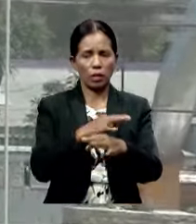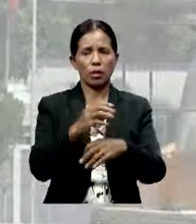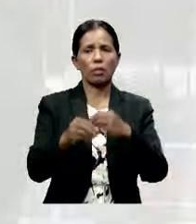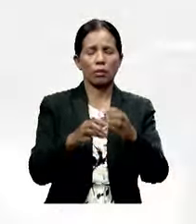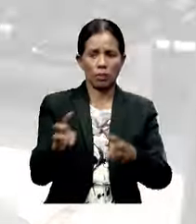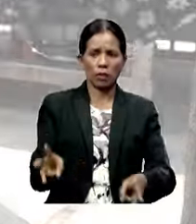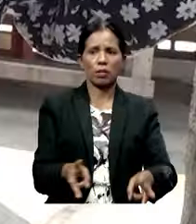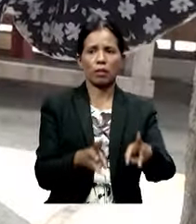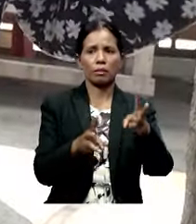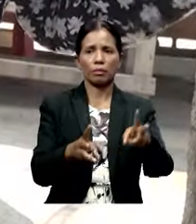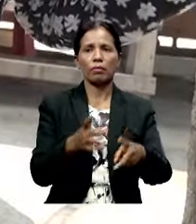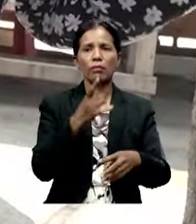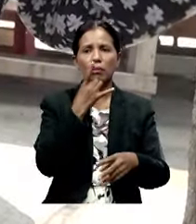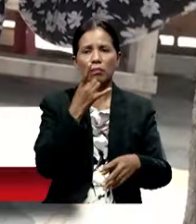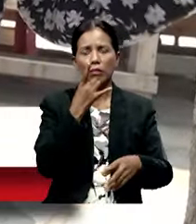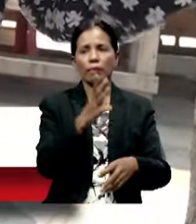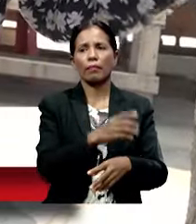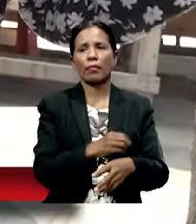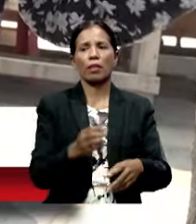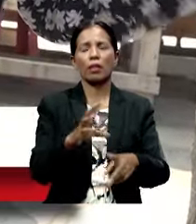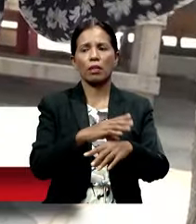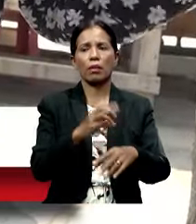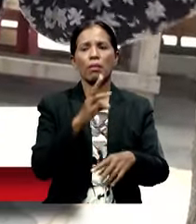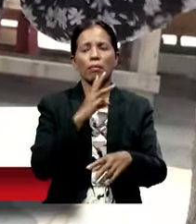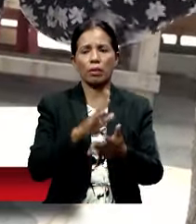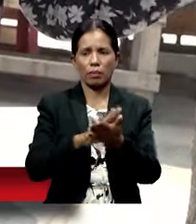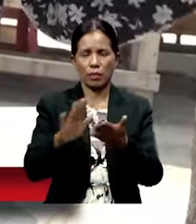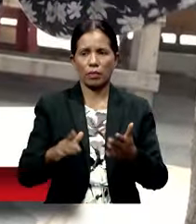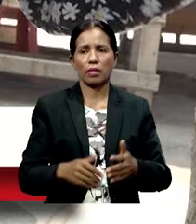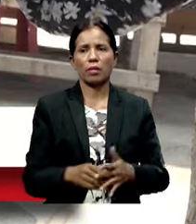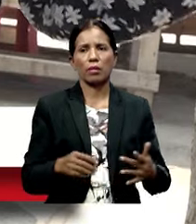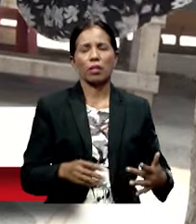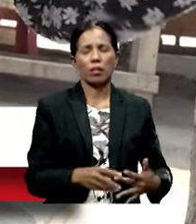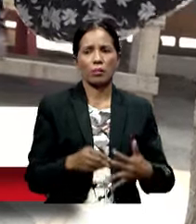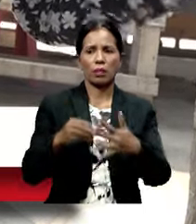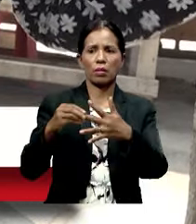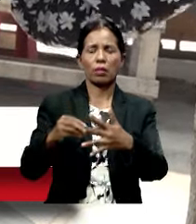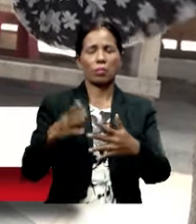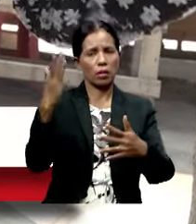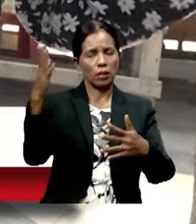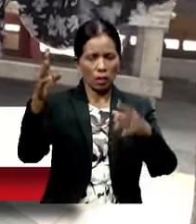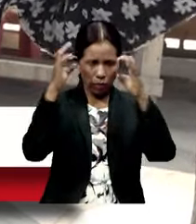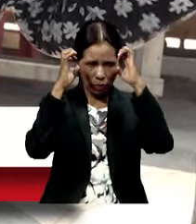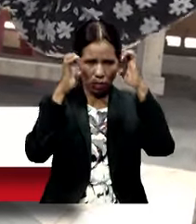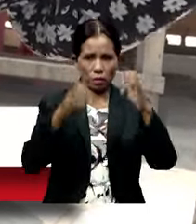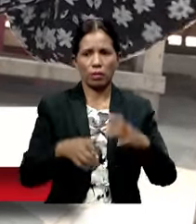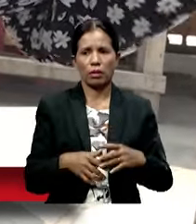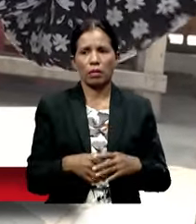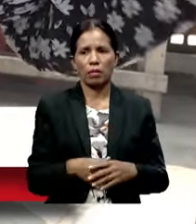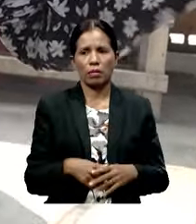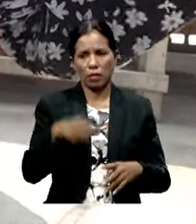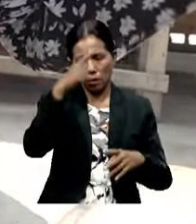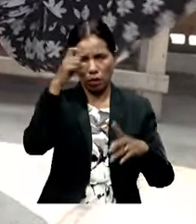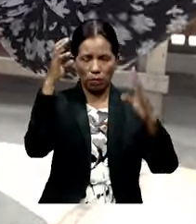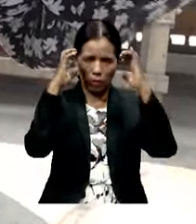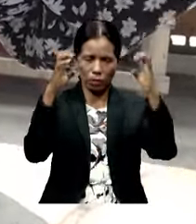estrada, eletricidade, ne mos be mos, i liliu iha parte edukasyon mos, tamba edukasyon ne